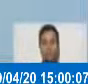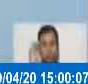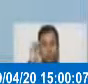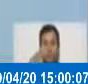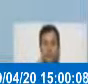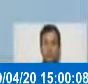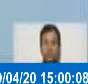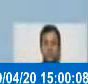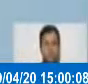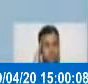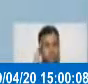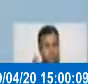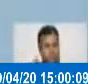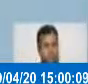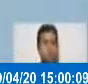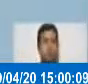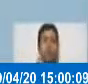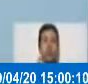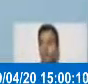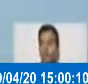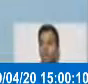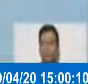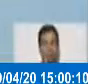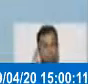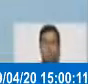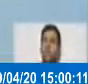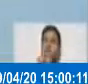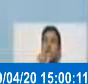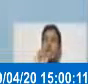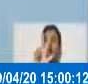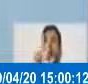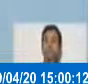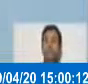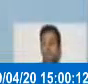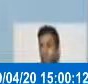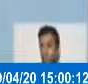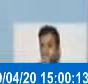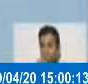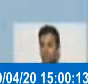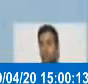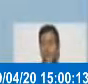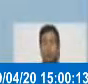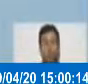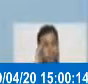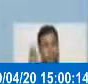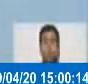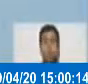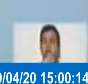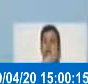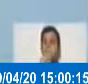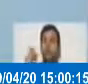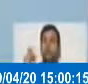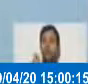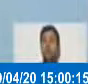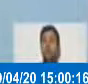করলেন 163 জন। সকল মৃত ব্যক্তির বিদেহী আত্মার শান্তি কামনা করছি। আমরা